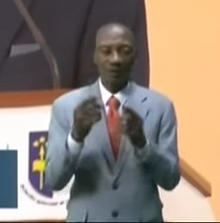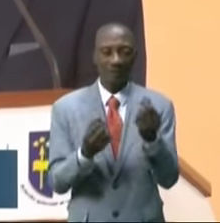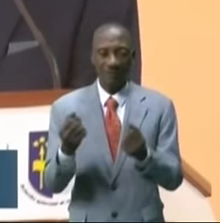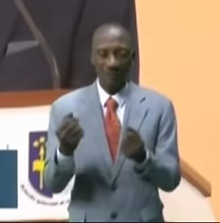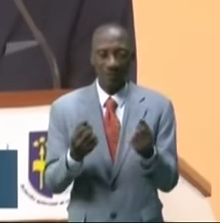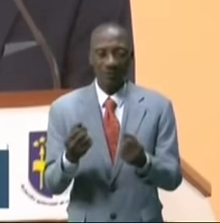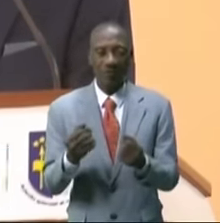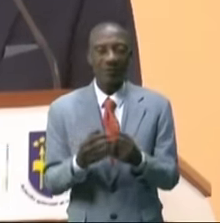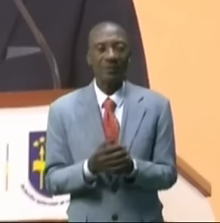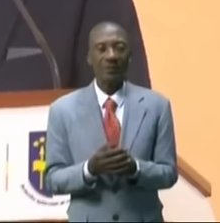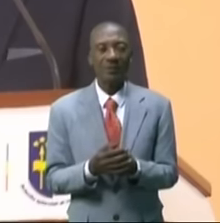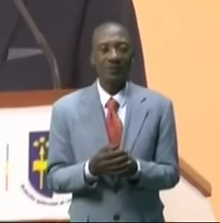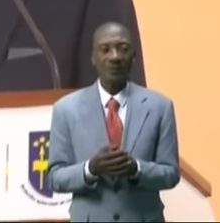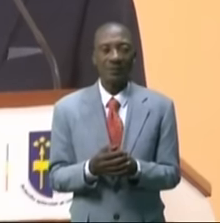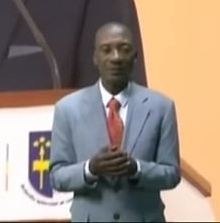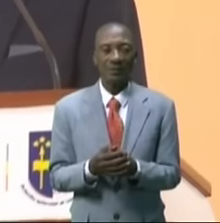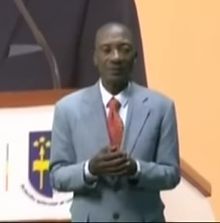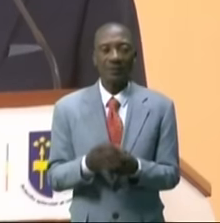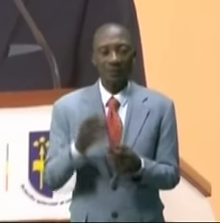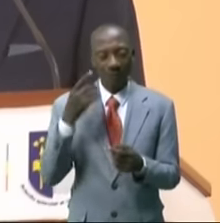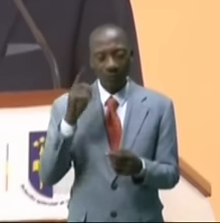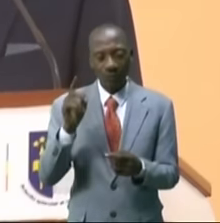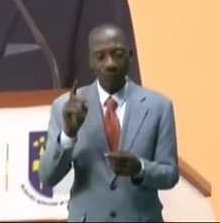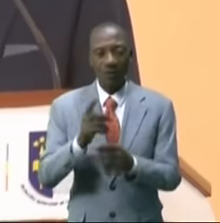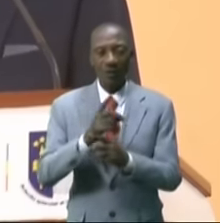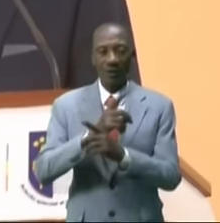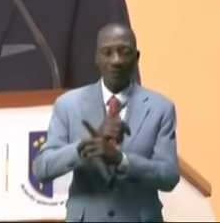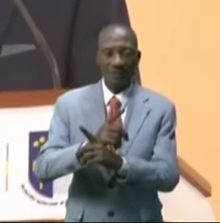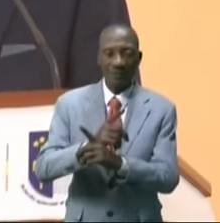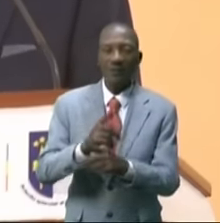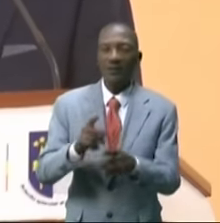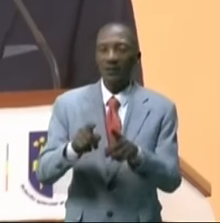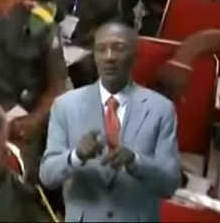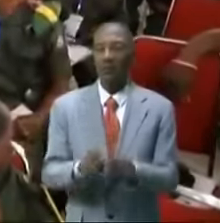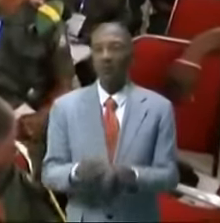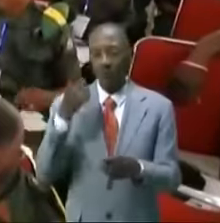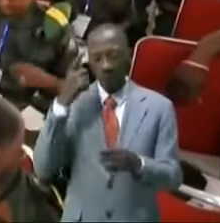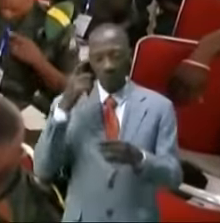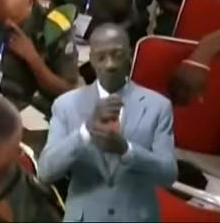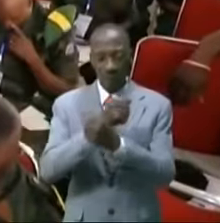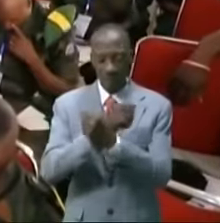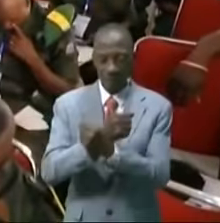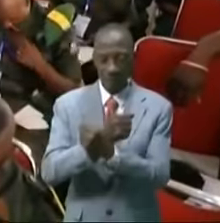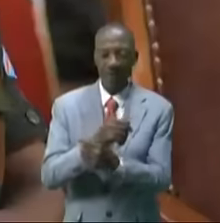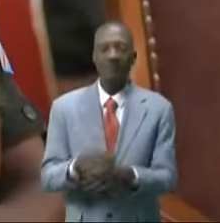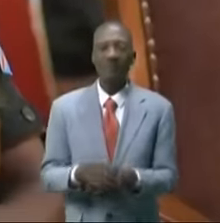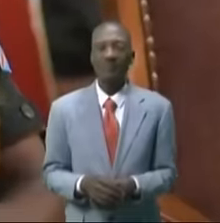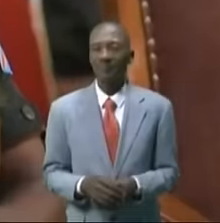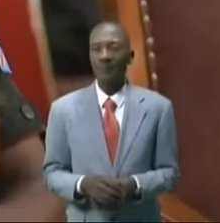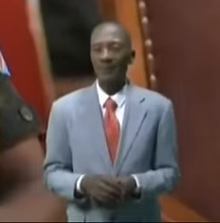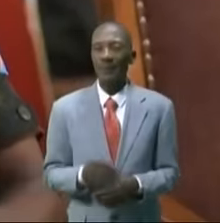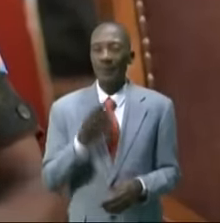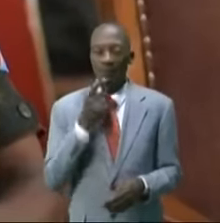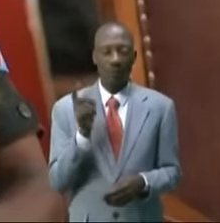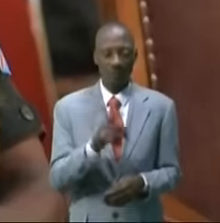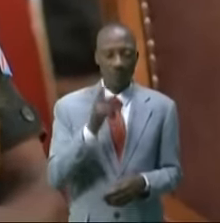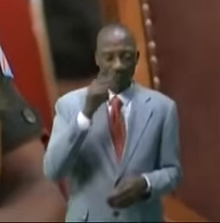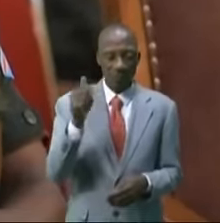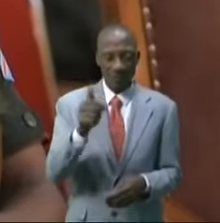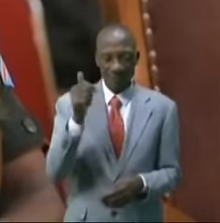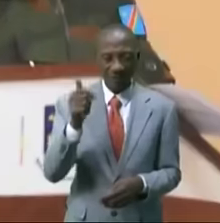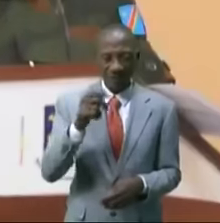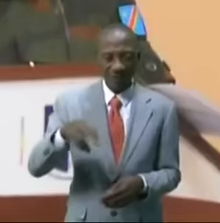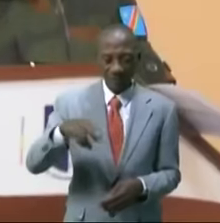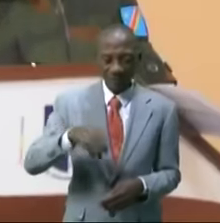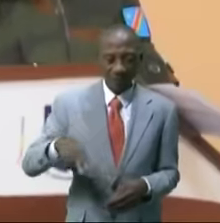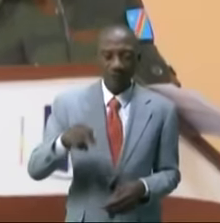de l'ordre de la défense et de la sécurité. Le commandant de la 22e région militaire, le général Eddy